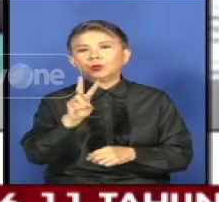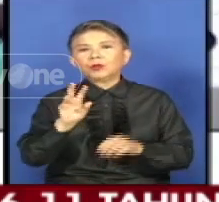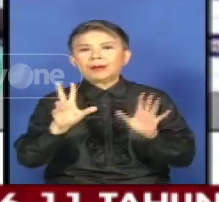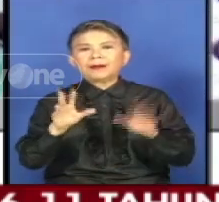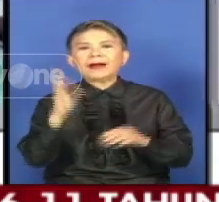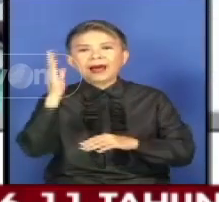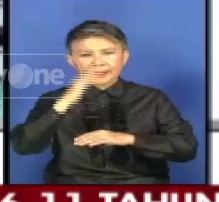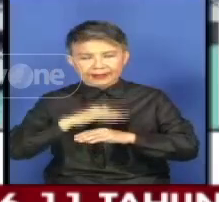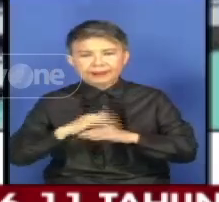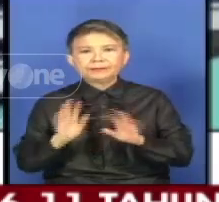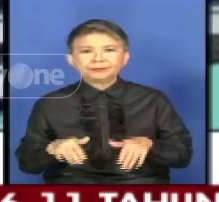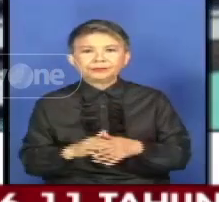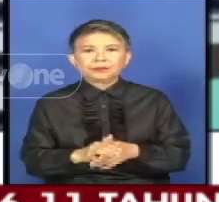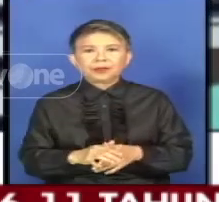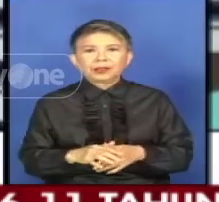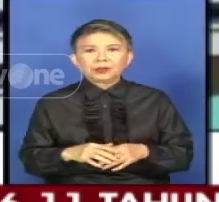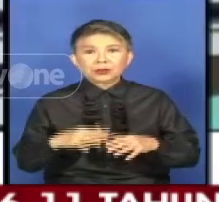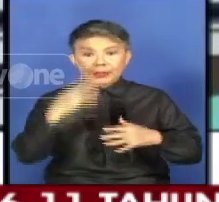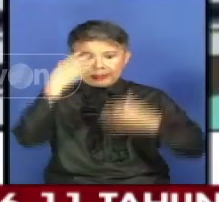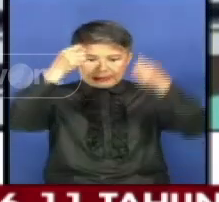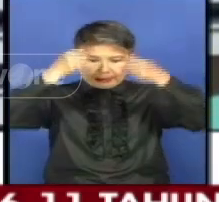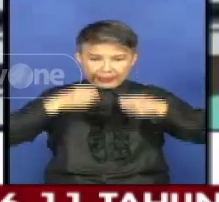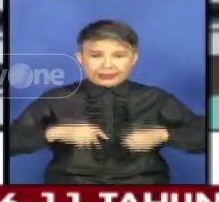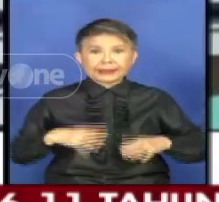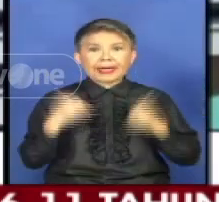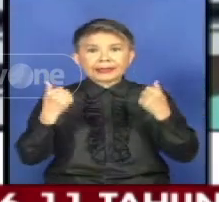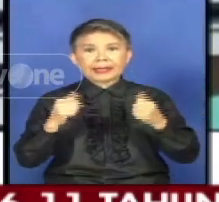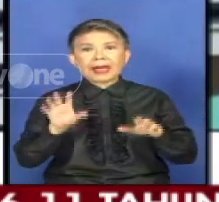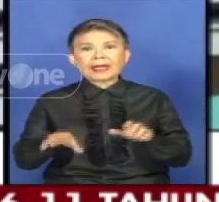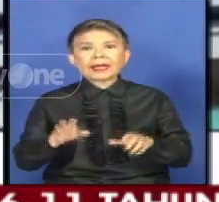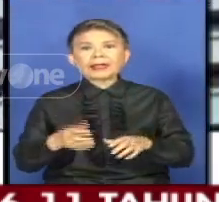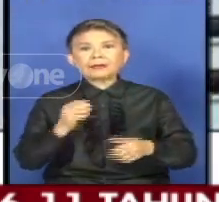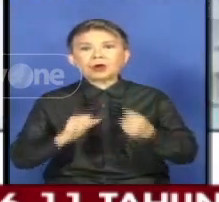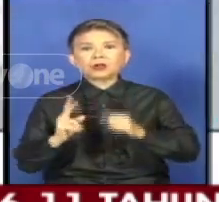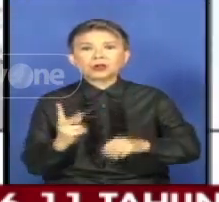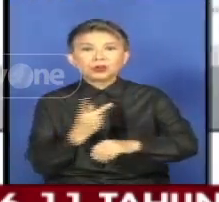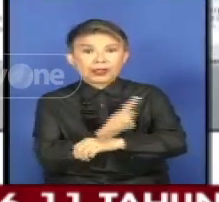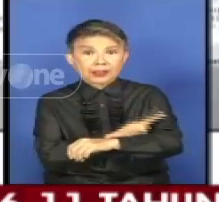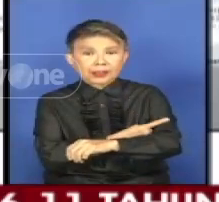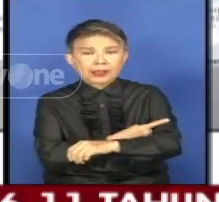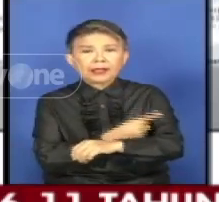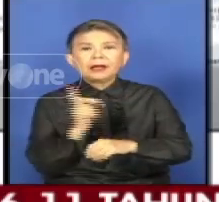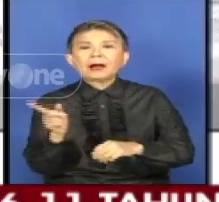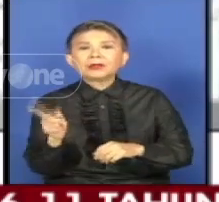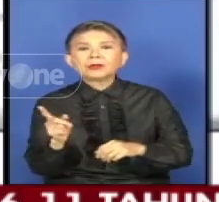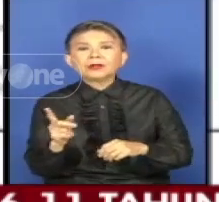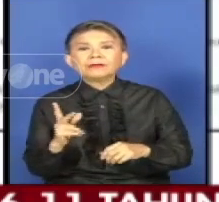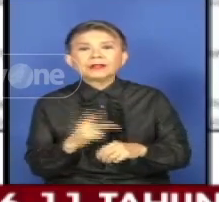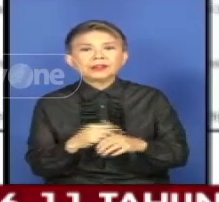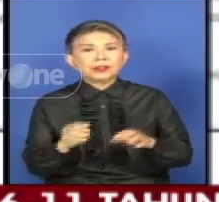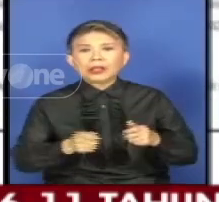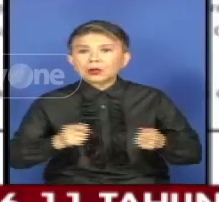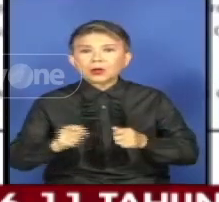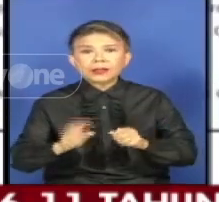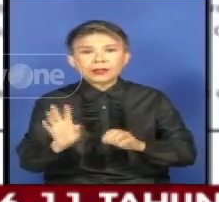Dan nanti pun akan dilakukan screening kesehatan bagi anak-anak yang akan melakukan vaksinasi, di mana vaksinasi ini tidak dapat